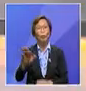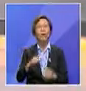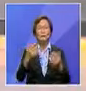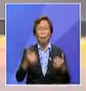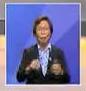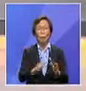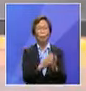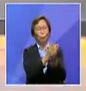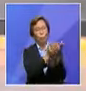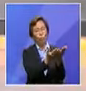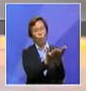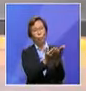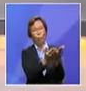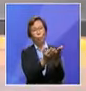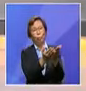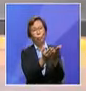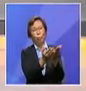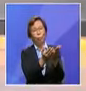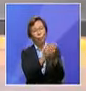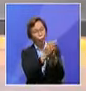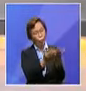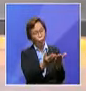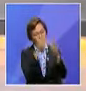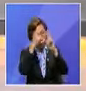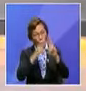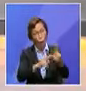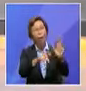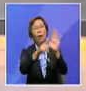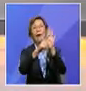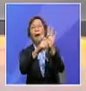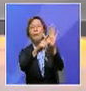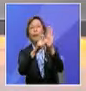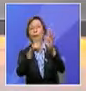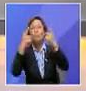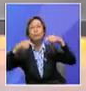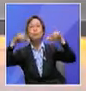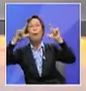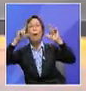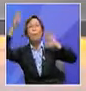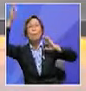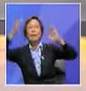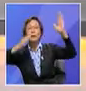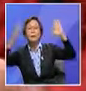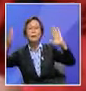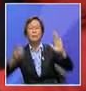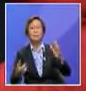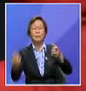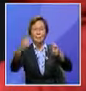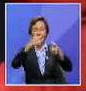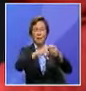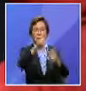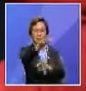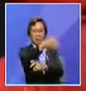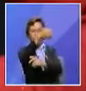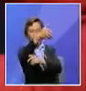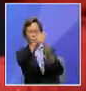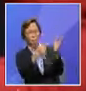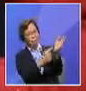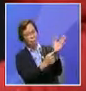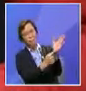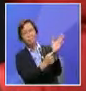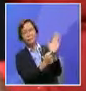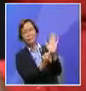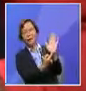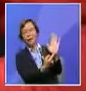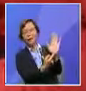juga perkongsian berkenaan menghormati lambang-lambang kebesaran negara. Dalam perihal ini, Jalur Gemilang juga turut